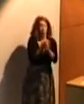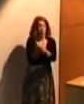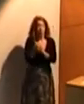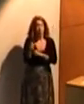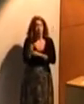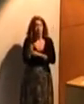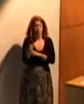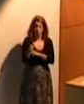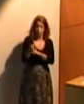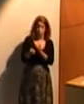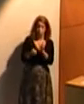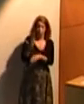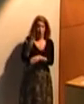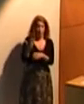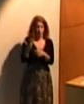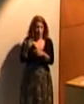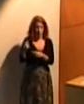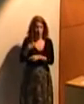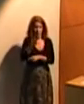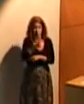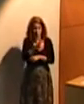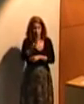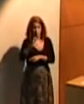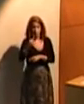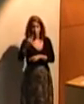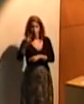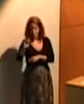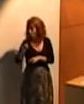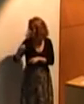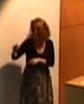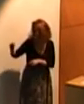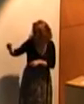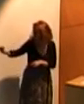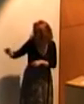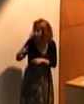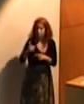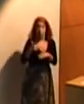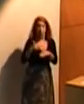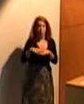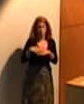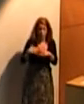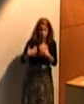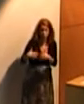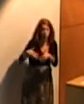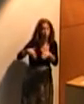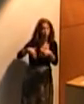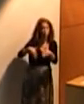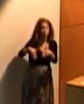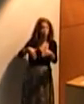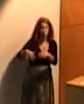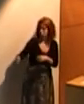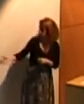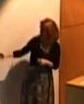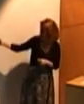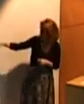il a obtenu une nouvelle base d'azoté qui s'appelle e5 chloro uracile et c'était pas à sauter fonctionner vous avez en bas de